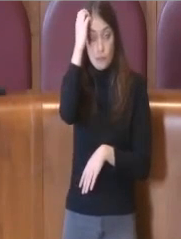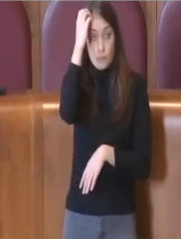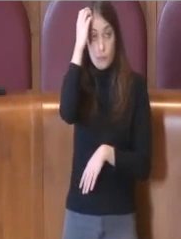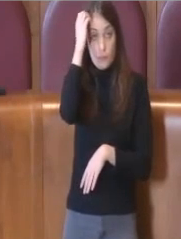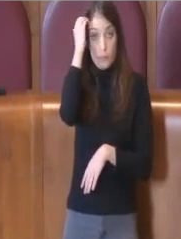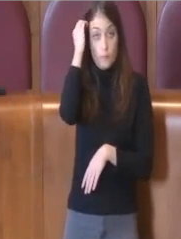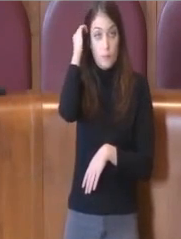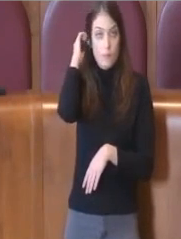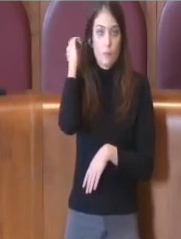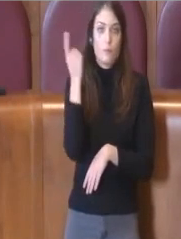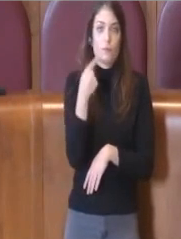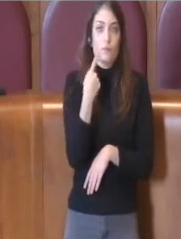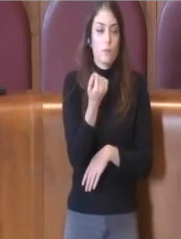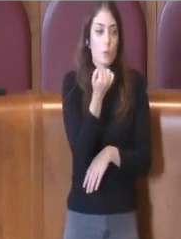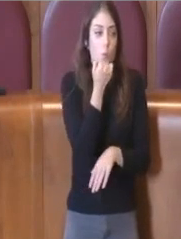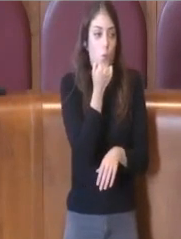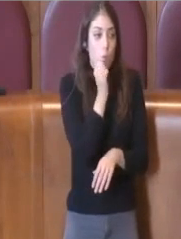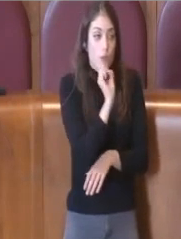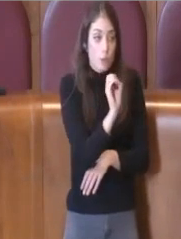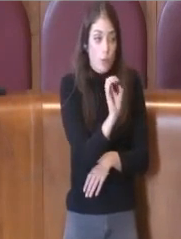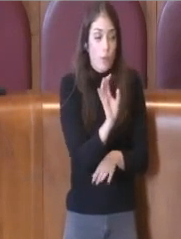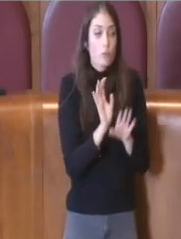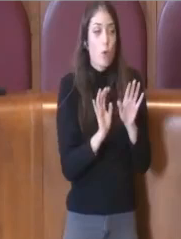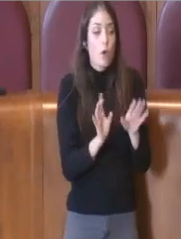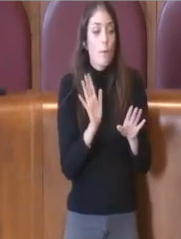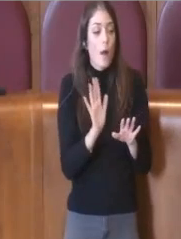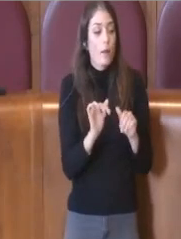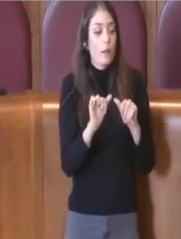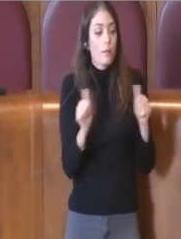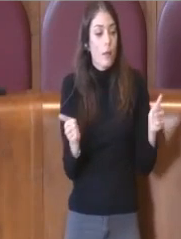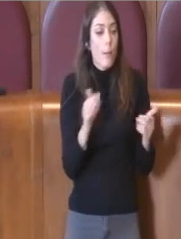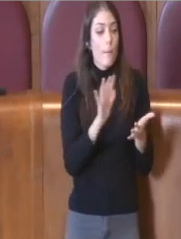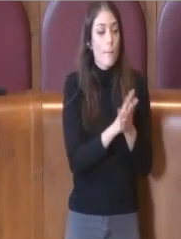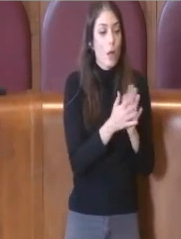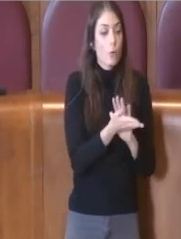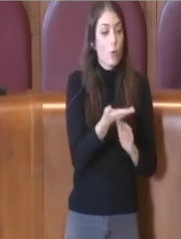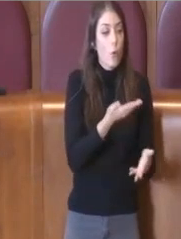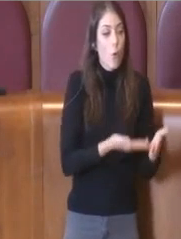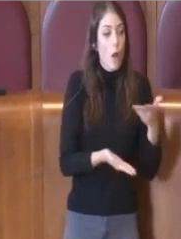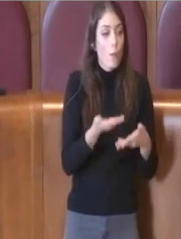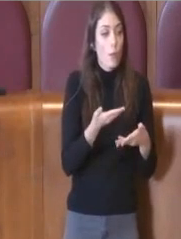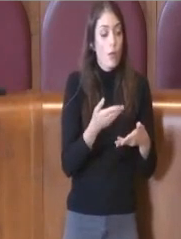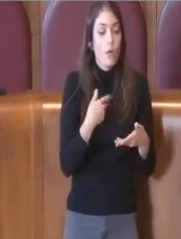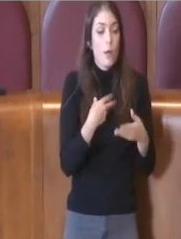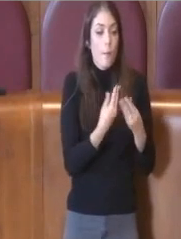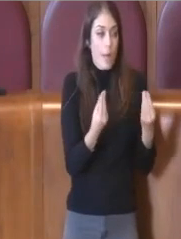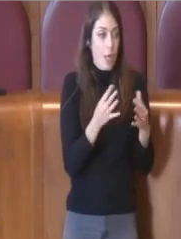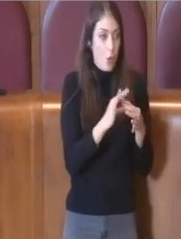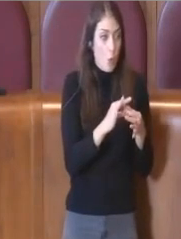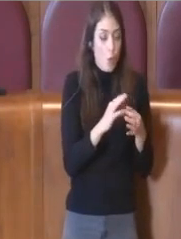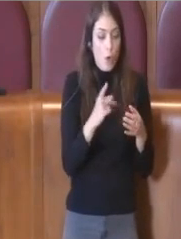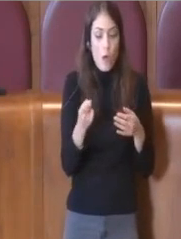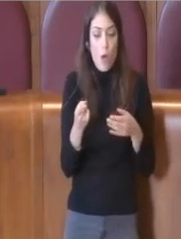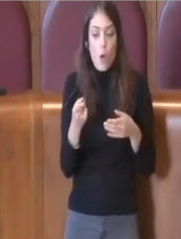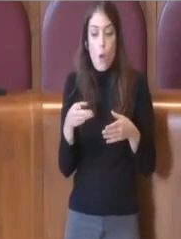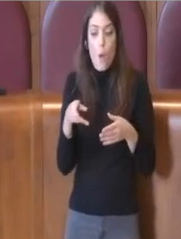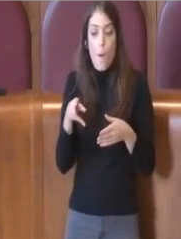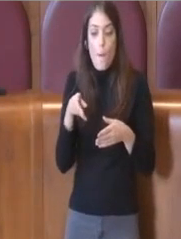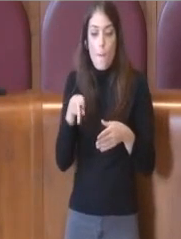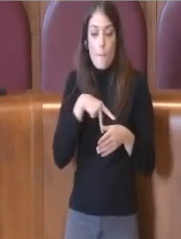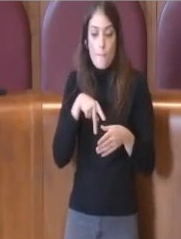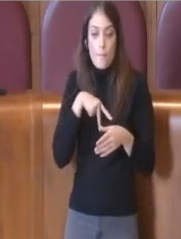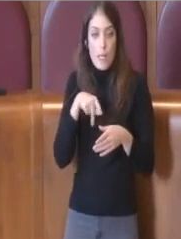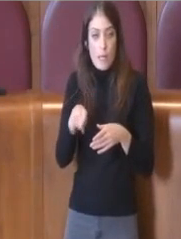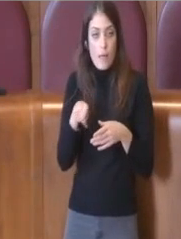che recitava così: mi scusi professore, ma qual è la differenza fra un patto di collaborazione, quindi un bene comune, e un partenariato pubblico-privato? Cioè un